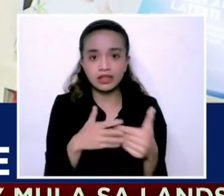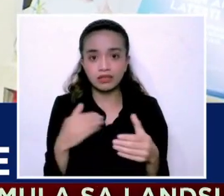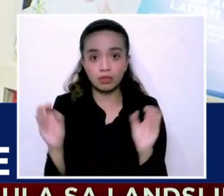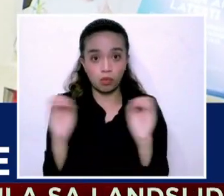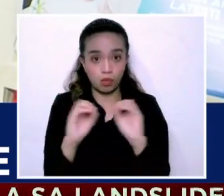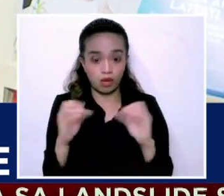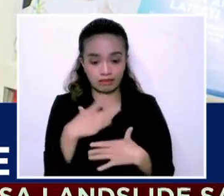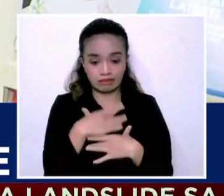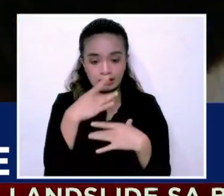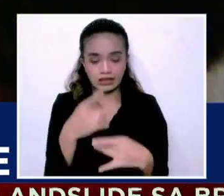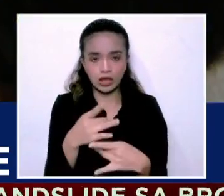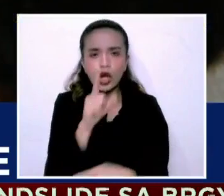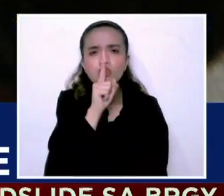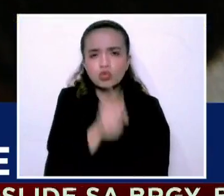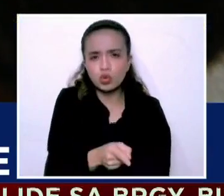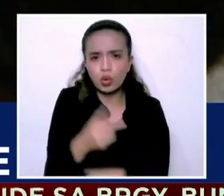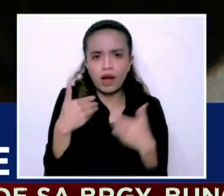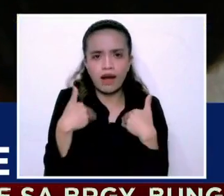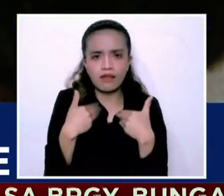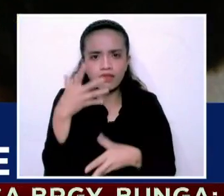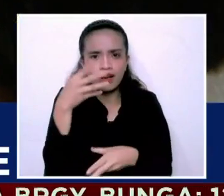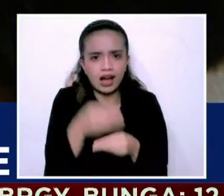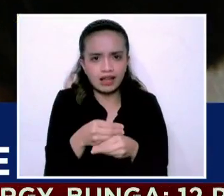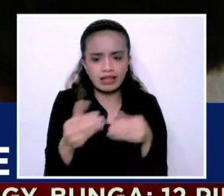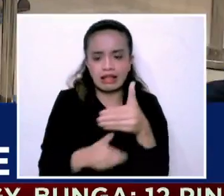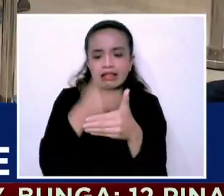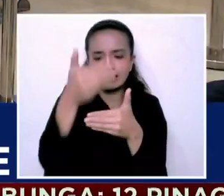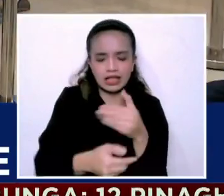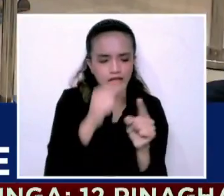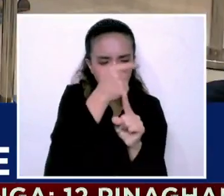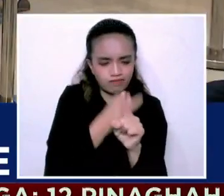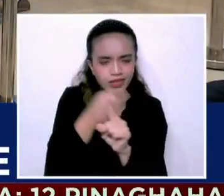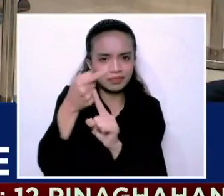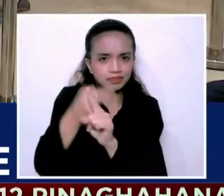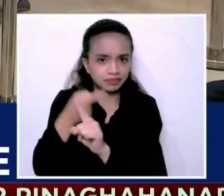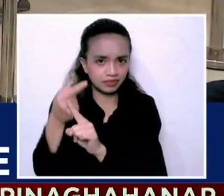sigurado nang may ipapatong sa mga susunod na buwan ng bayarin